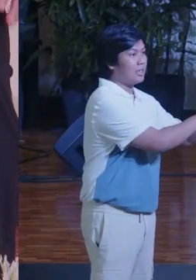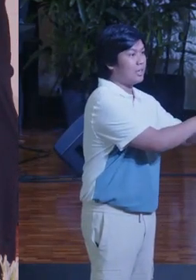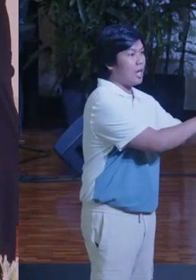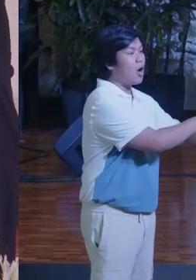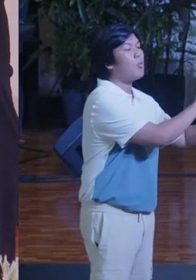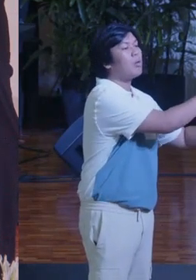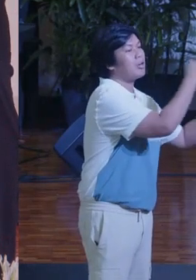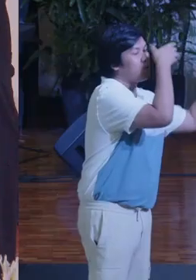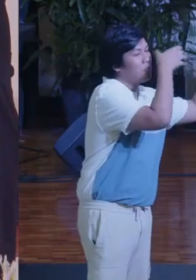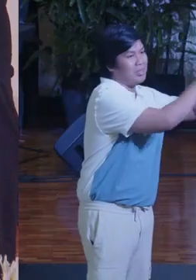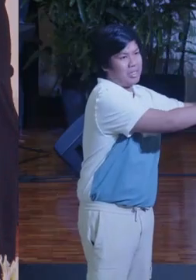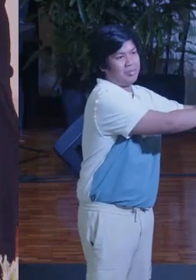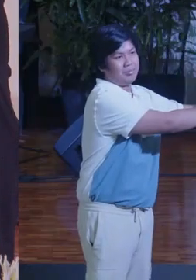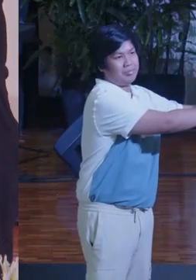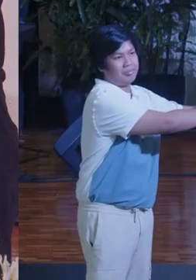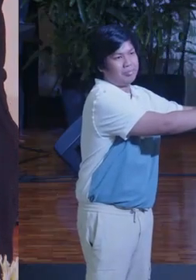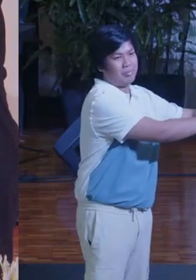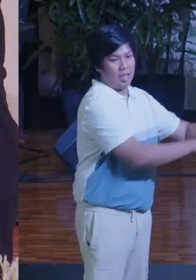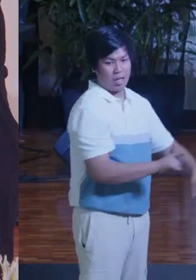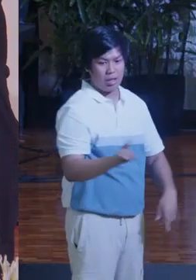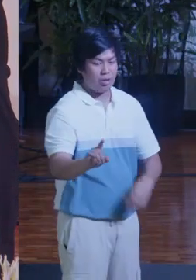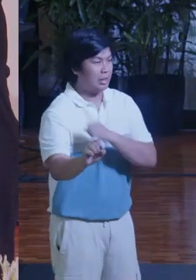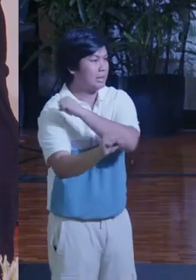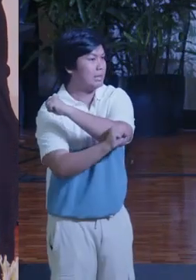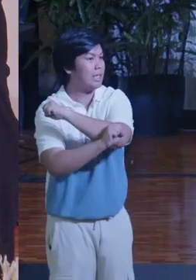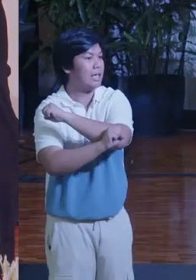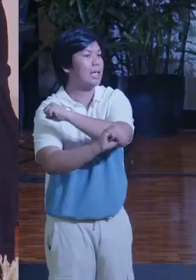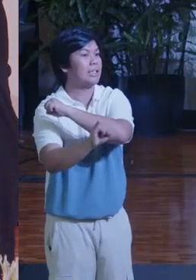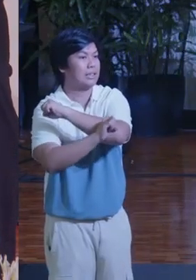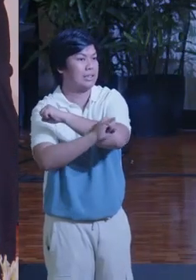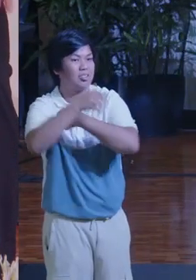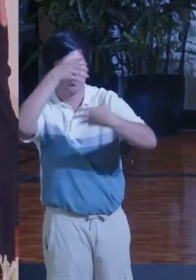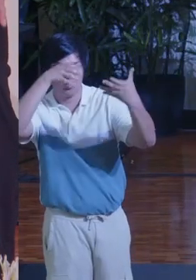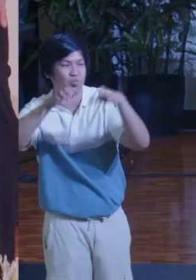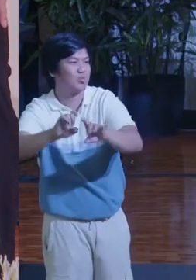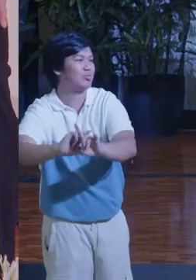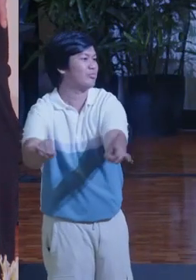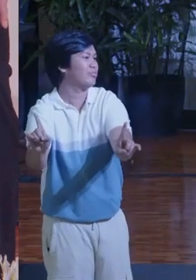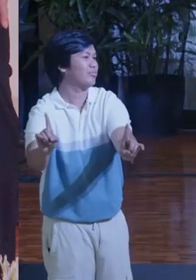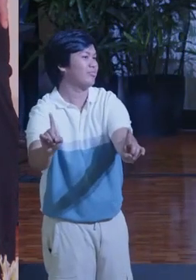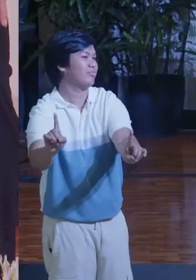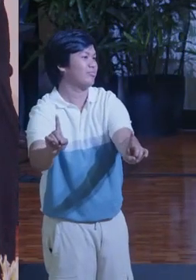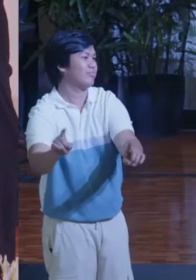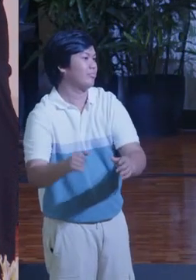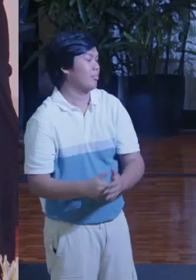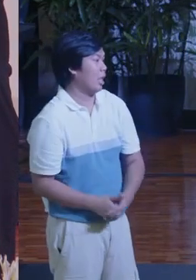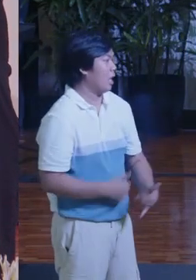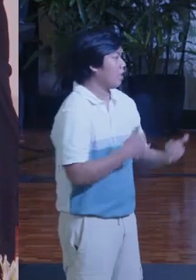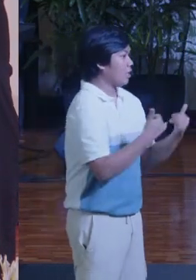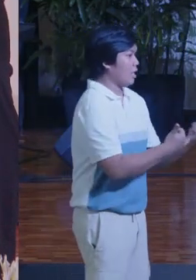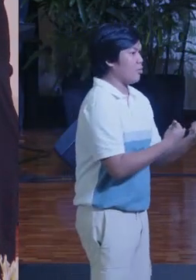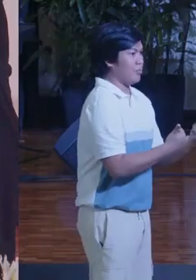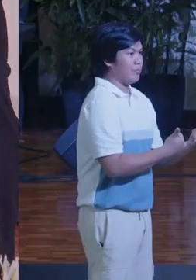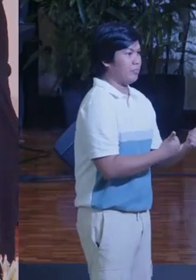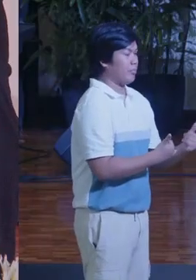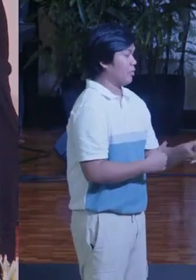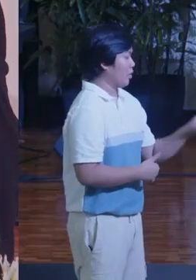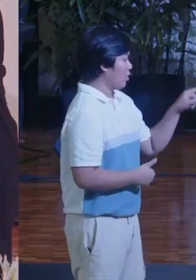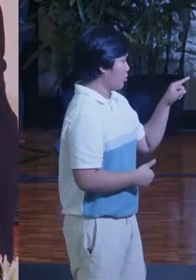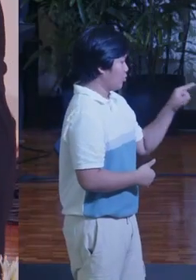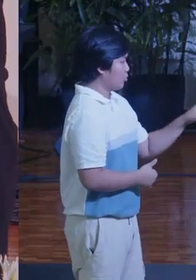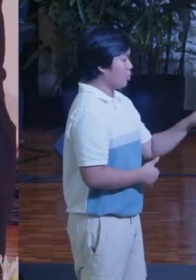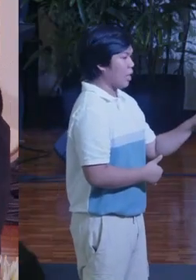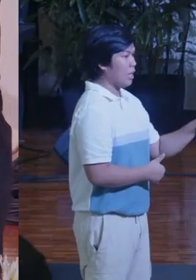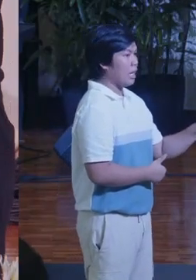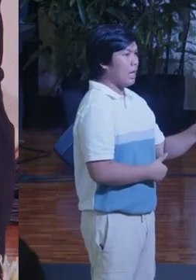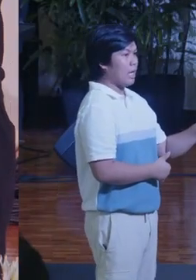slavery. She is Hagar. Now Hagar is Mount Sinai in Arabia. She corresponds to the present Jerusalem,